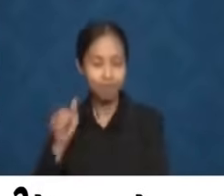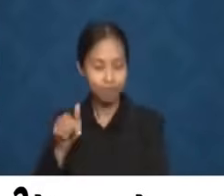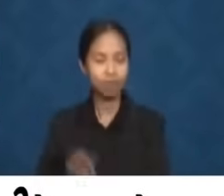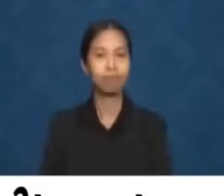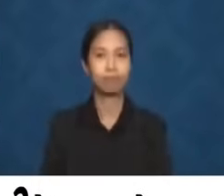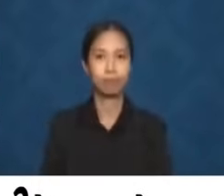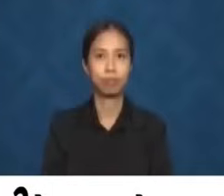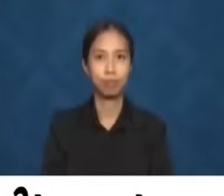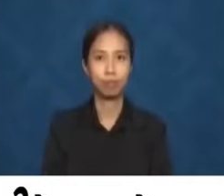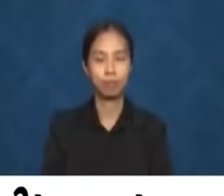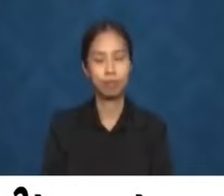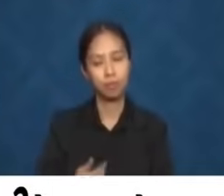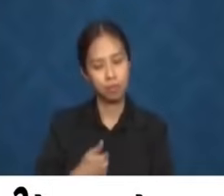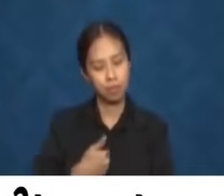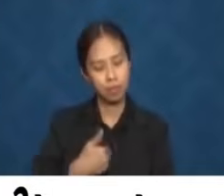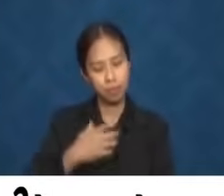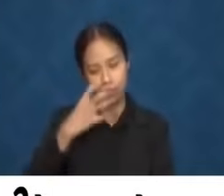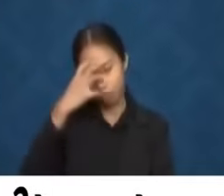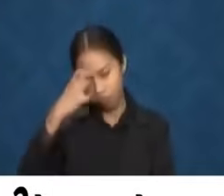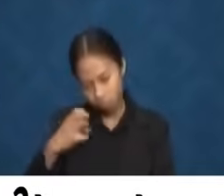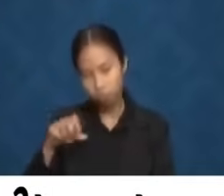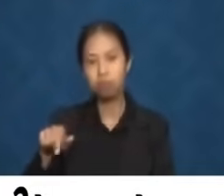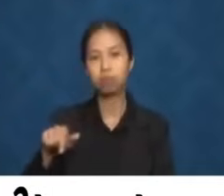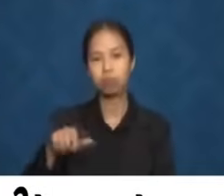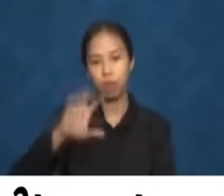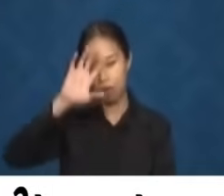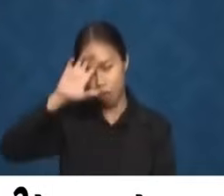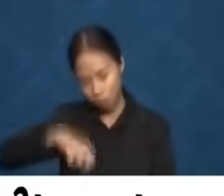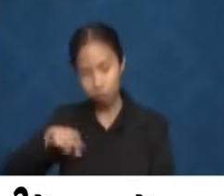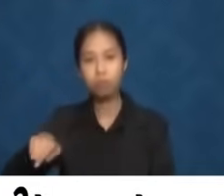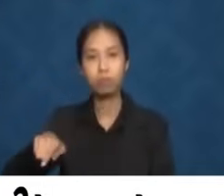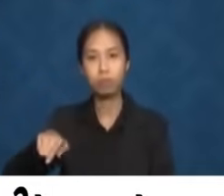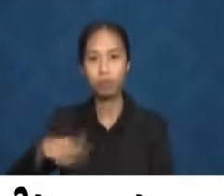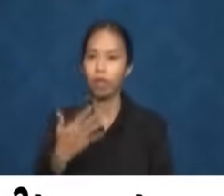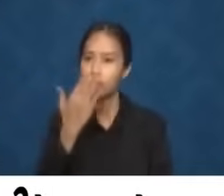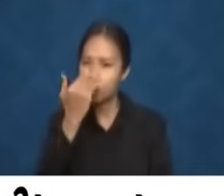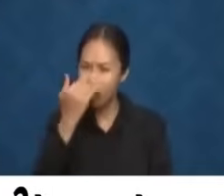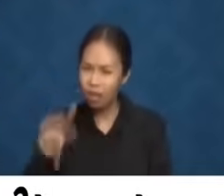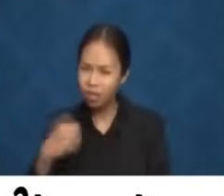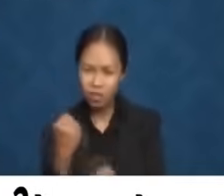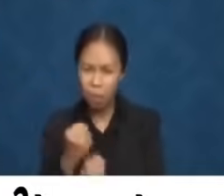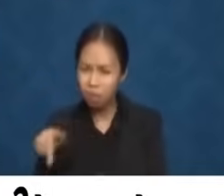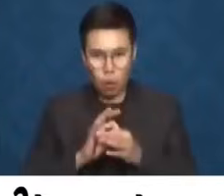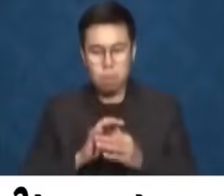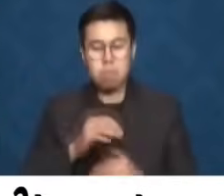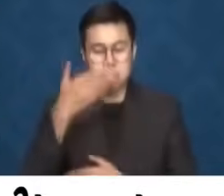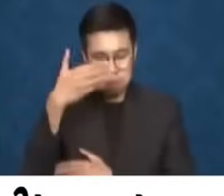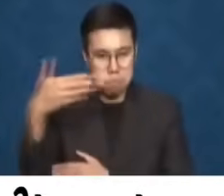ไปผมรู้สึกโกรธครับโกรธมากครับว่าทำไมต้องทำถึงขนาด